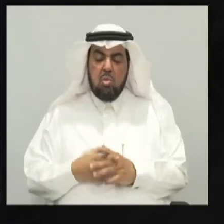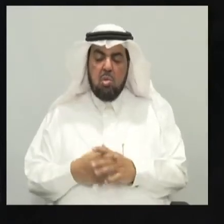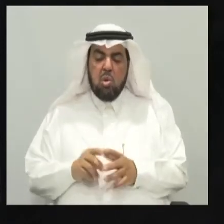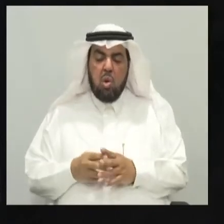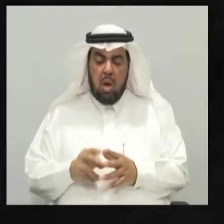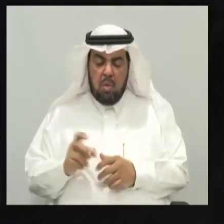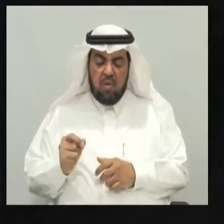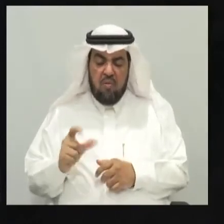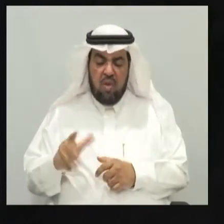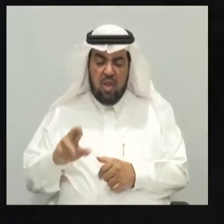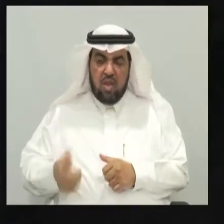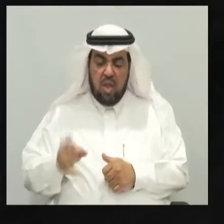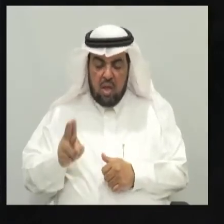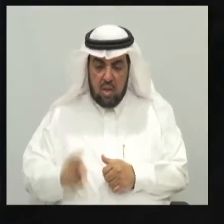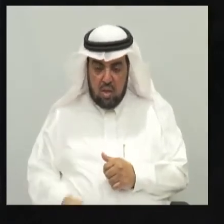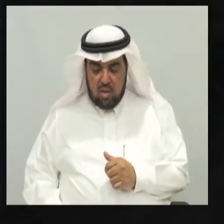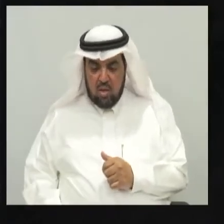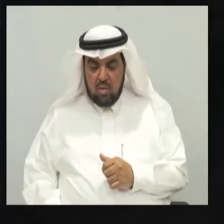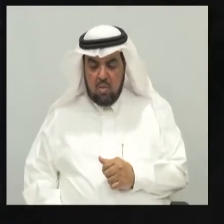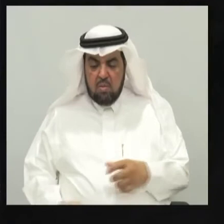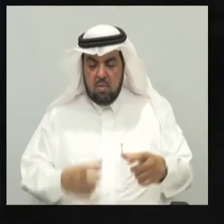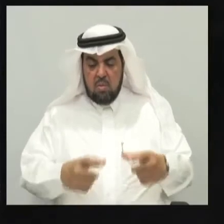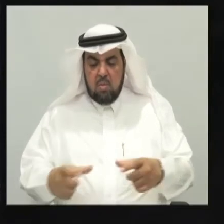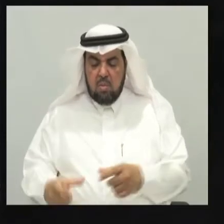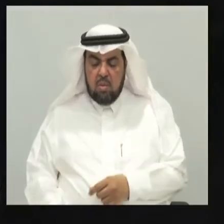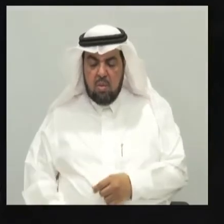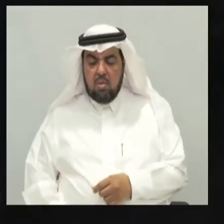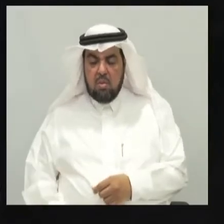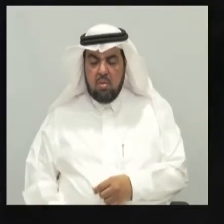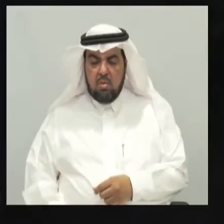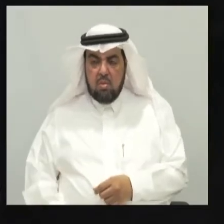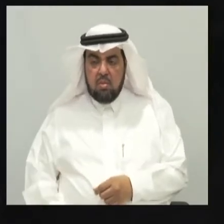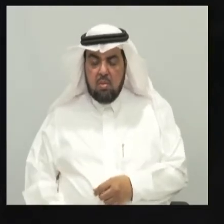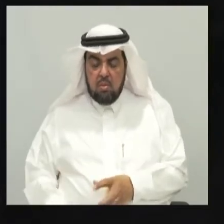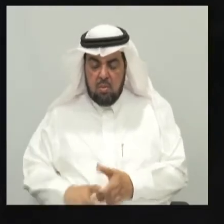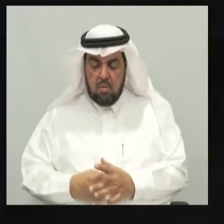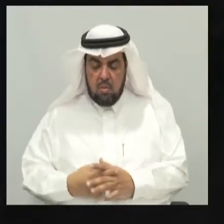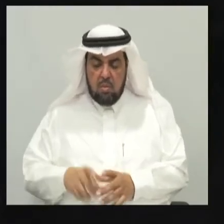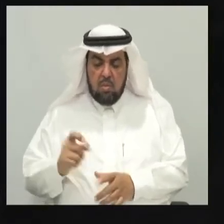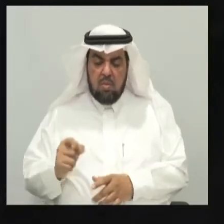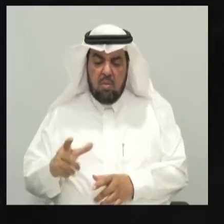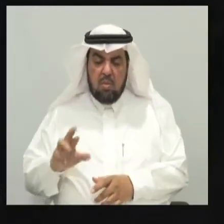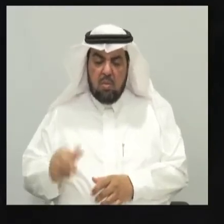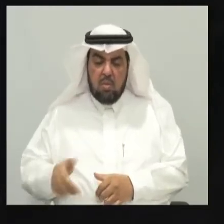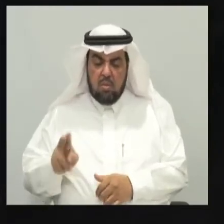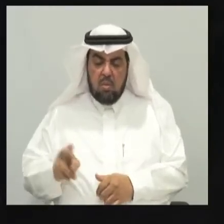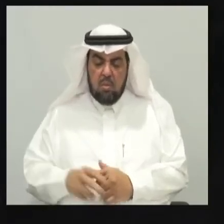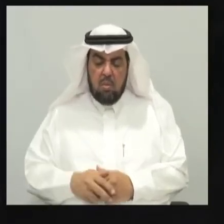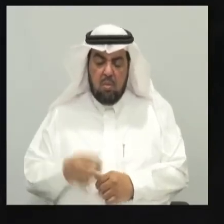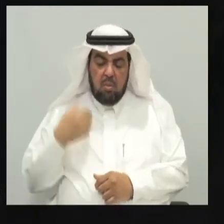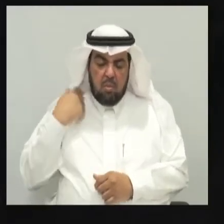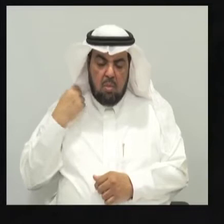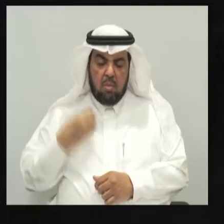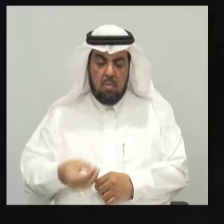أغلب كذلك ماذا؟ أغلب أدوات الزينة التي نستخدمها هي مصنوعة من فلزات. أيضا كذلك حين نتناول